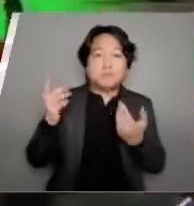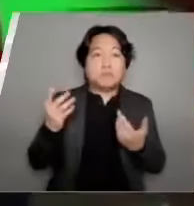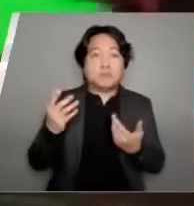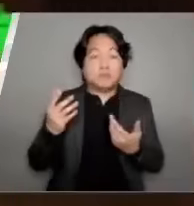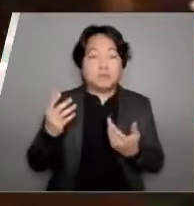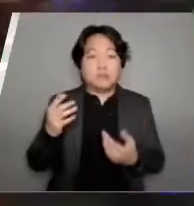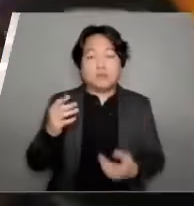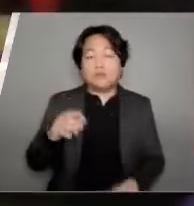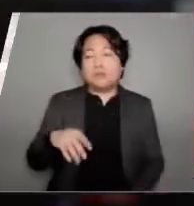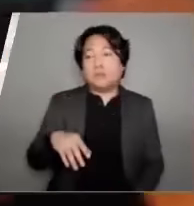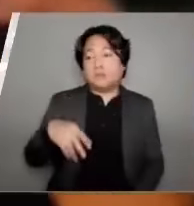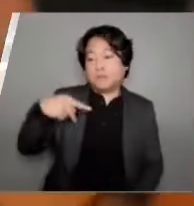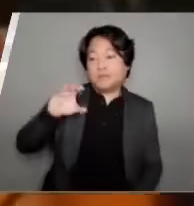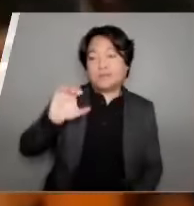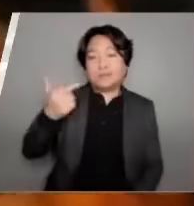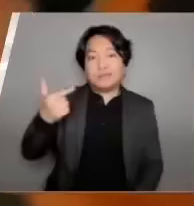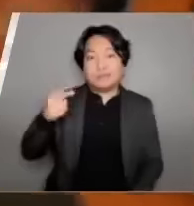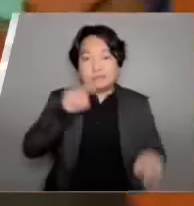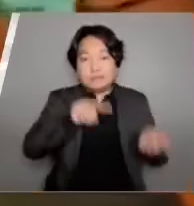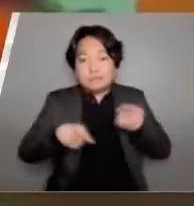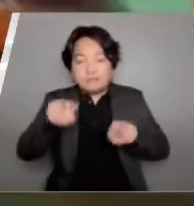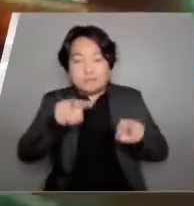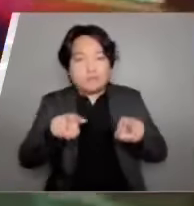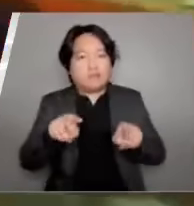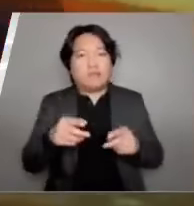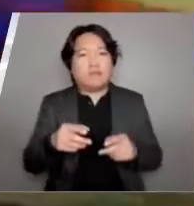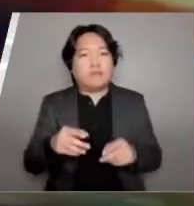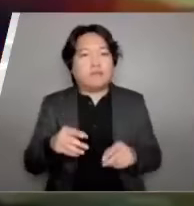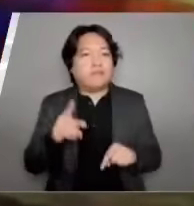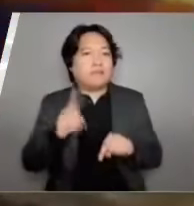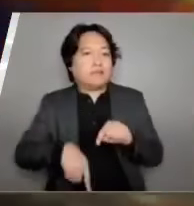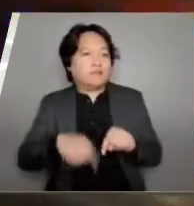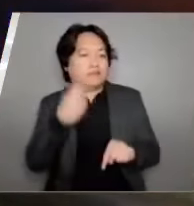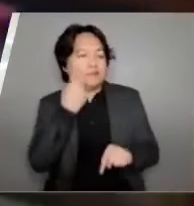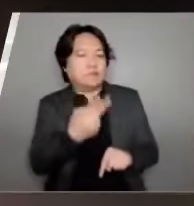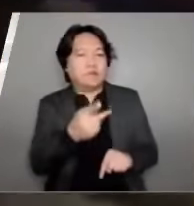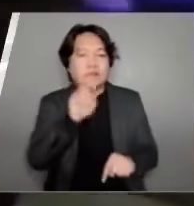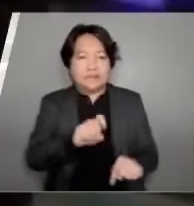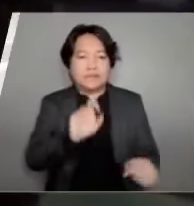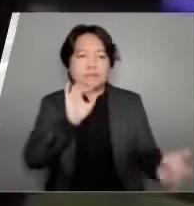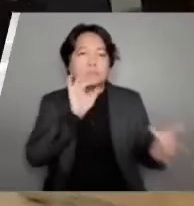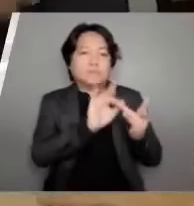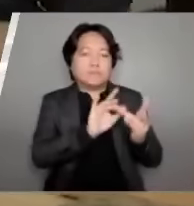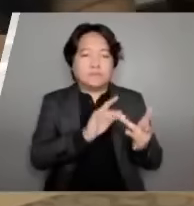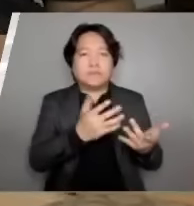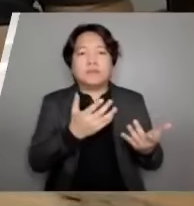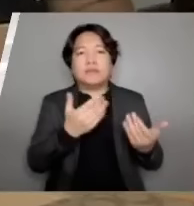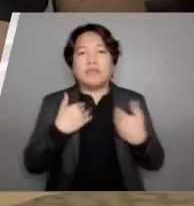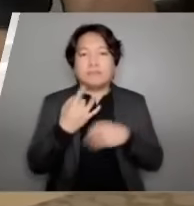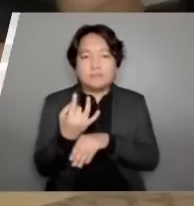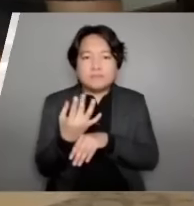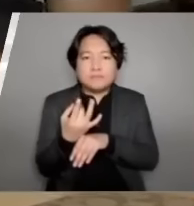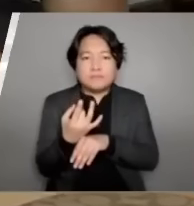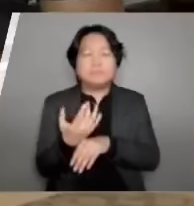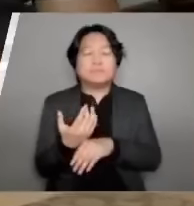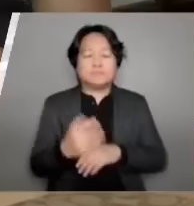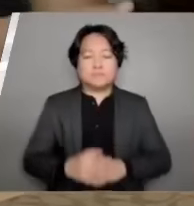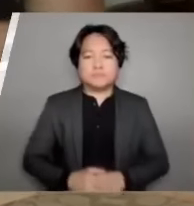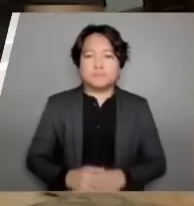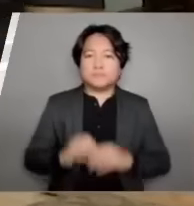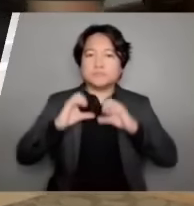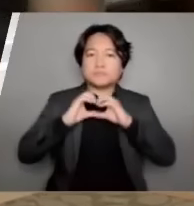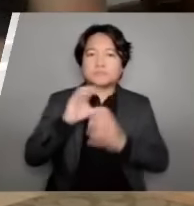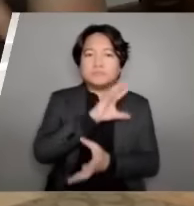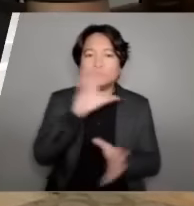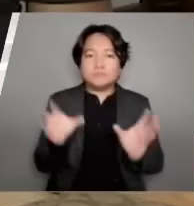area. Pero kung kukunta ka at masasagap namin yung signal kung magpapa-assist, nandun po ang Philippine Coast Guard. Para sa GMA Integrated News,